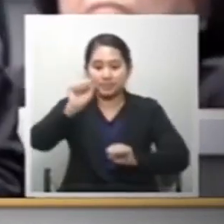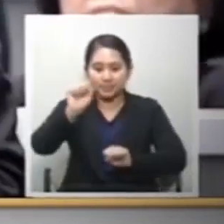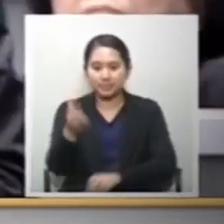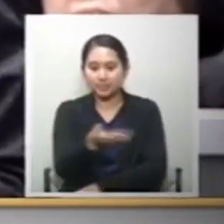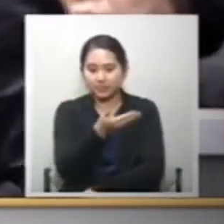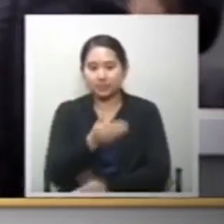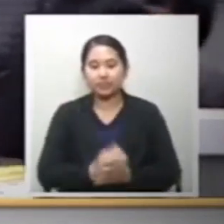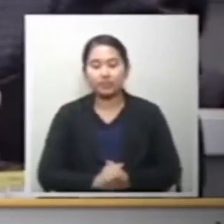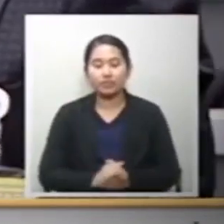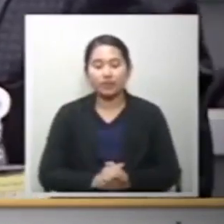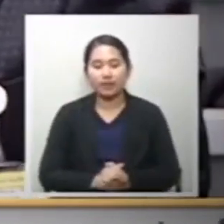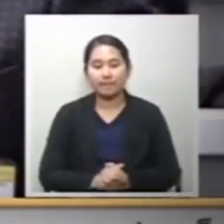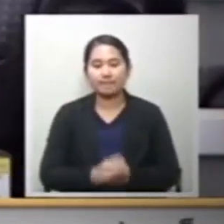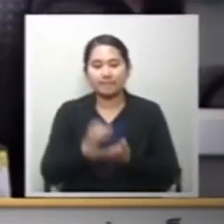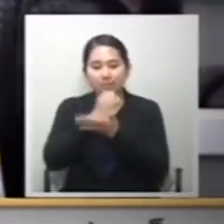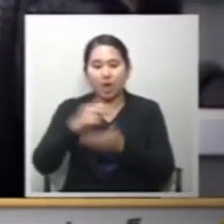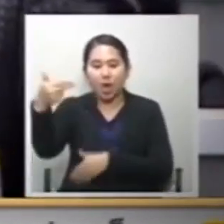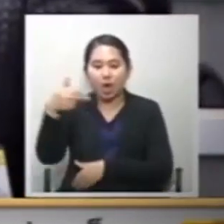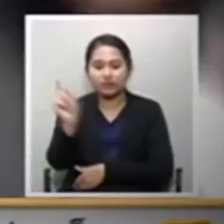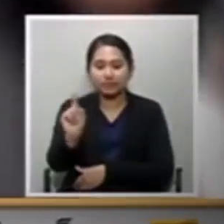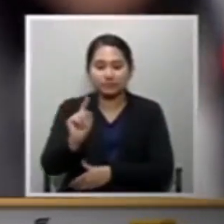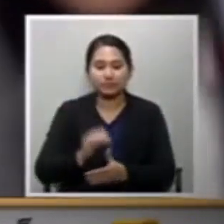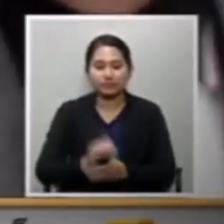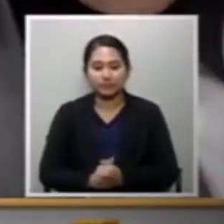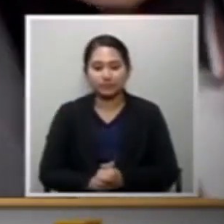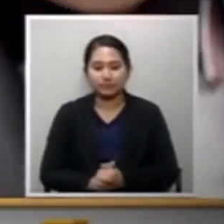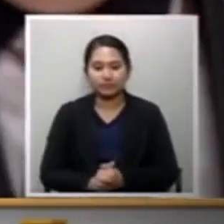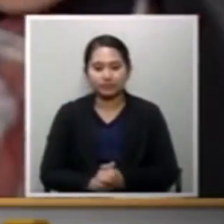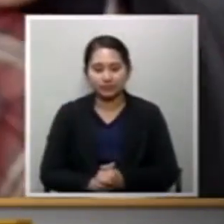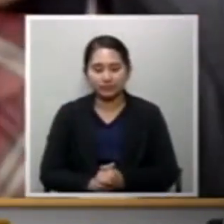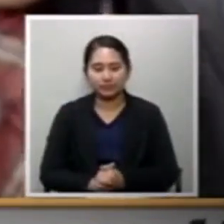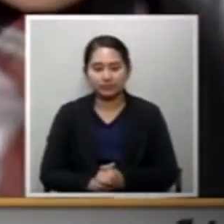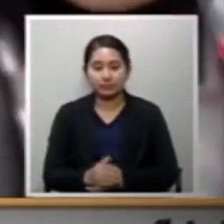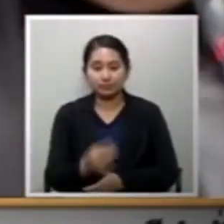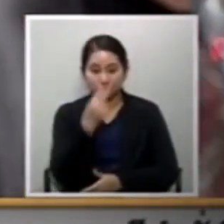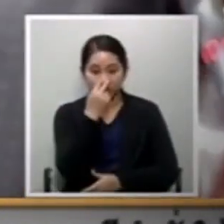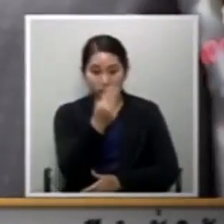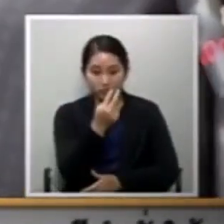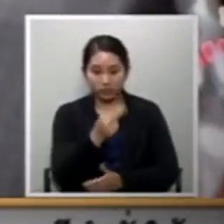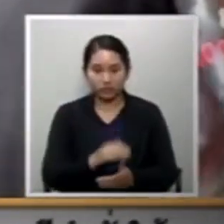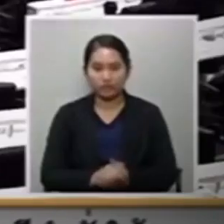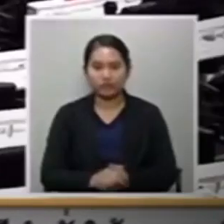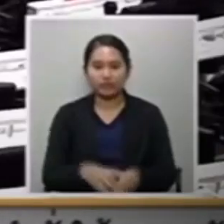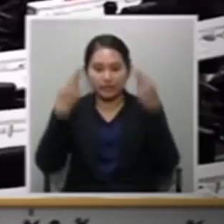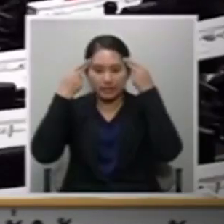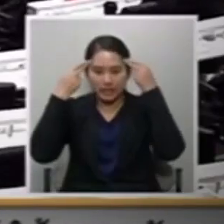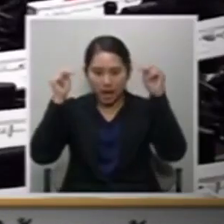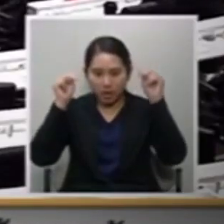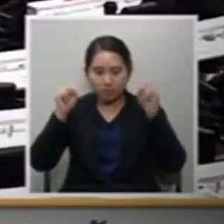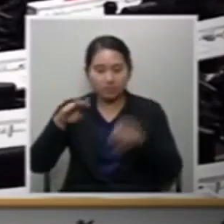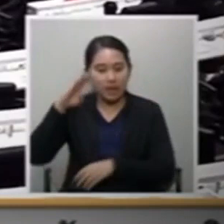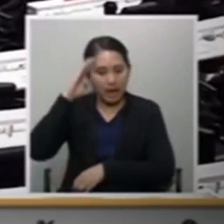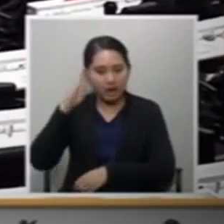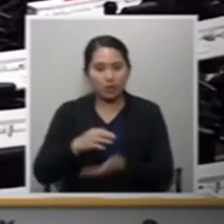ติดระบาดหนักสุดเลยกล้องอยู่ทางไหนเนี่ยนี่ไงท่านดูสิครับยุคของนายกประยุทธ์นี่สุดยอดเลยครับยาเสพติ